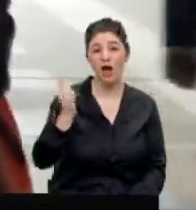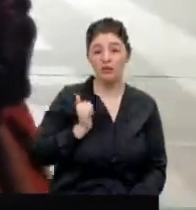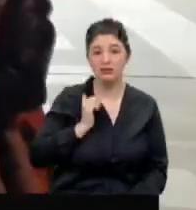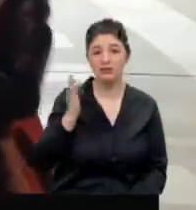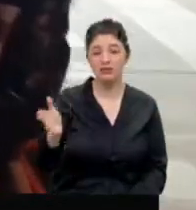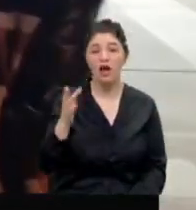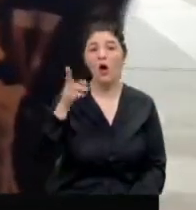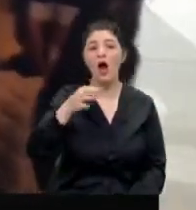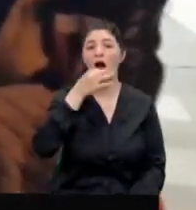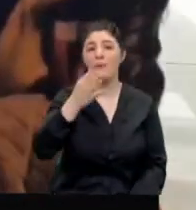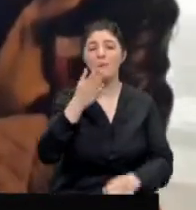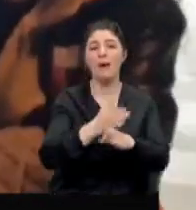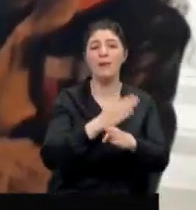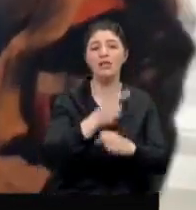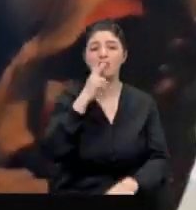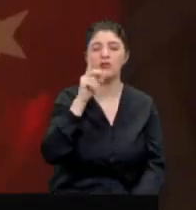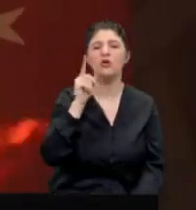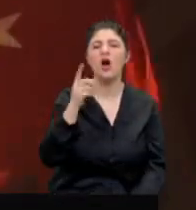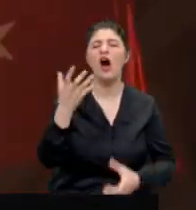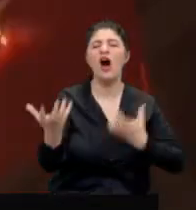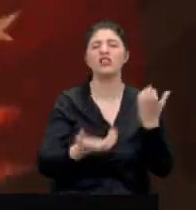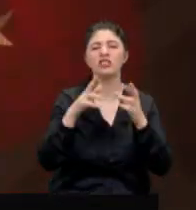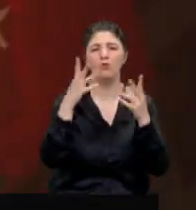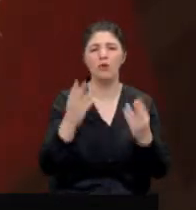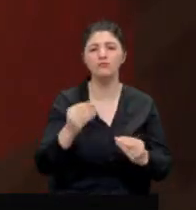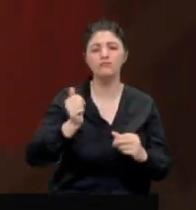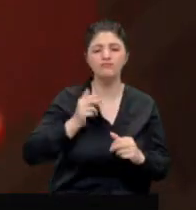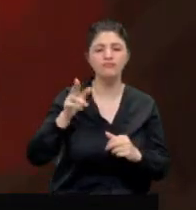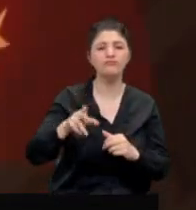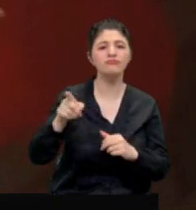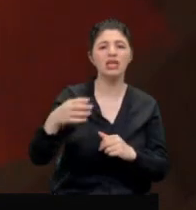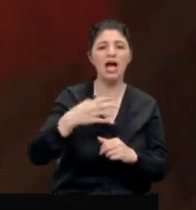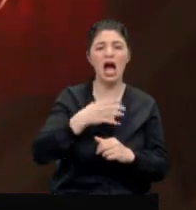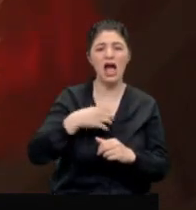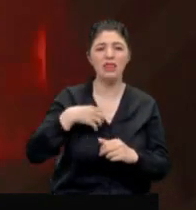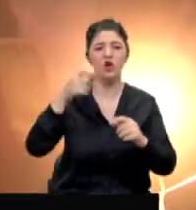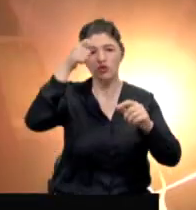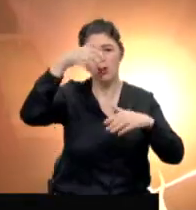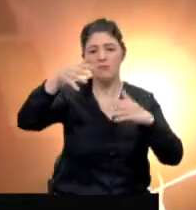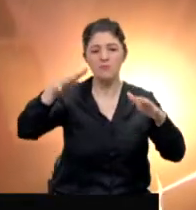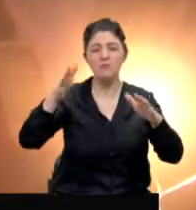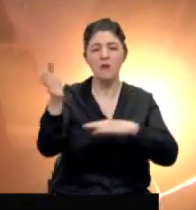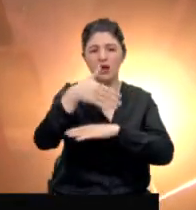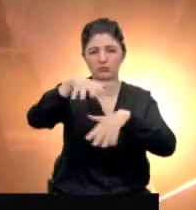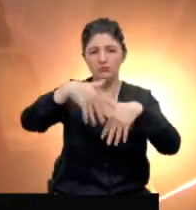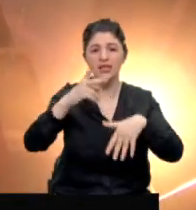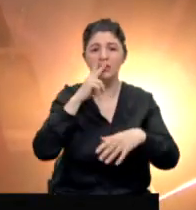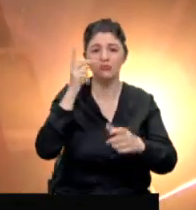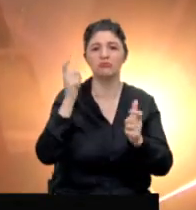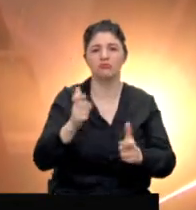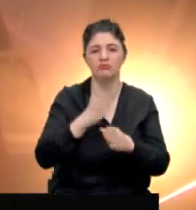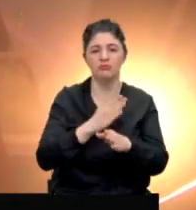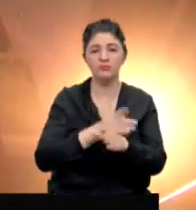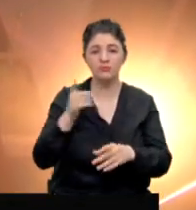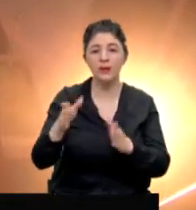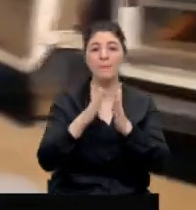Aygün Çakar'ın şehadet haberi memleketi Samsun'a kor gibi düştü. Şehidin annesinin evine Türk bayrakları asıldı. Samsunlu uzman çavuş Çakar,